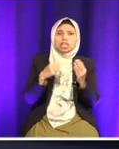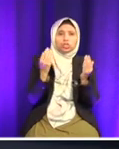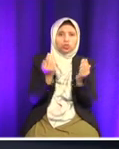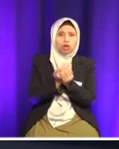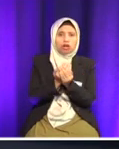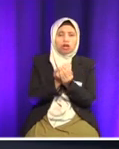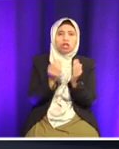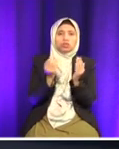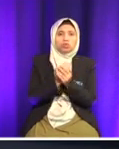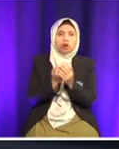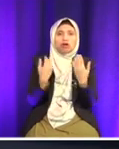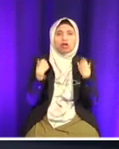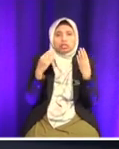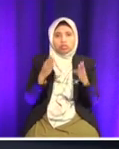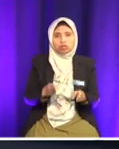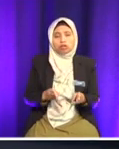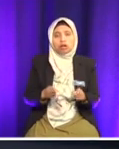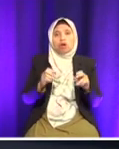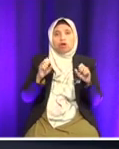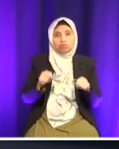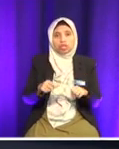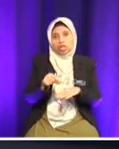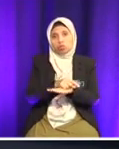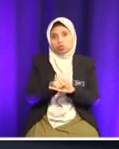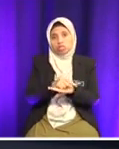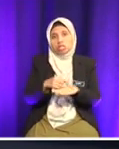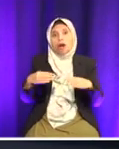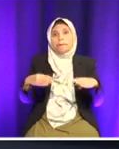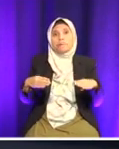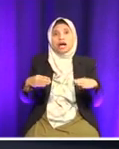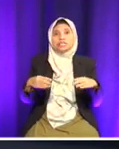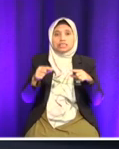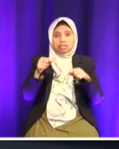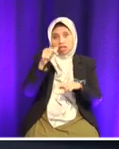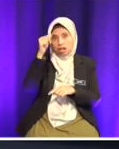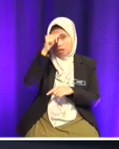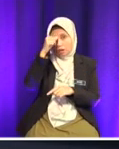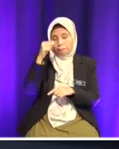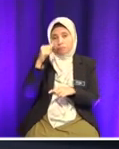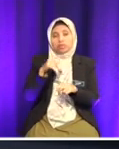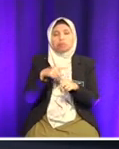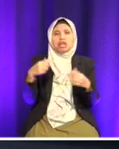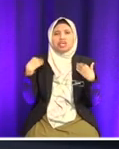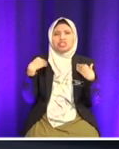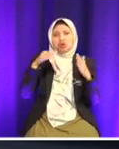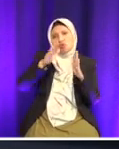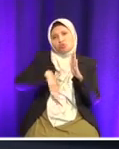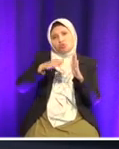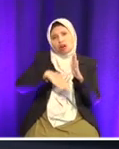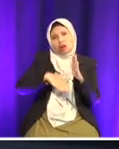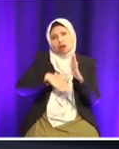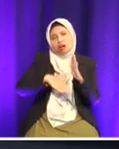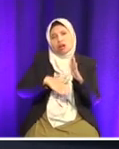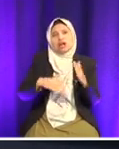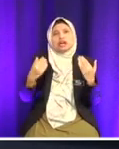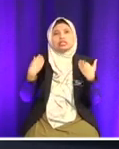jadilah doa ini ada orang di boleh bahasa Arab Ustaz Eh tapi ada orang Mungkin dia bahasa Arab kurang sikit tapi dia doa dalam bahasa